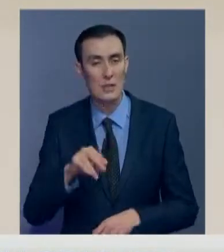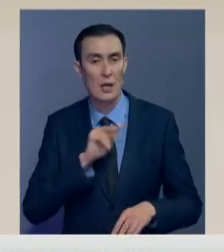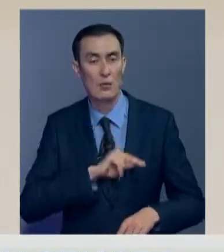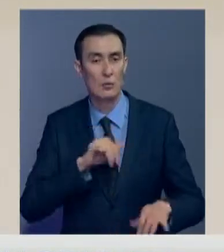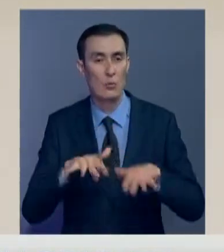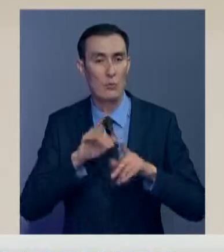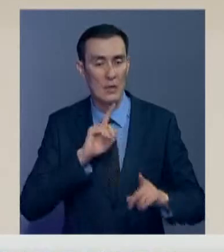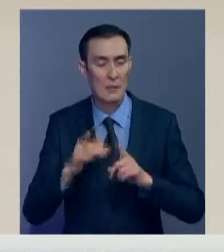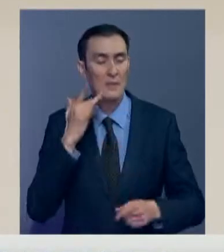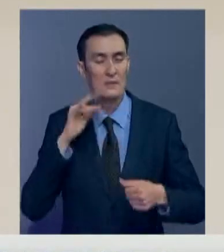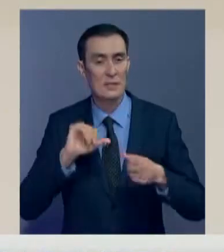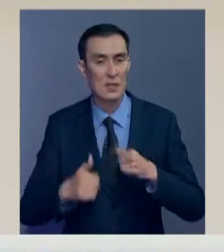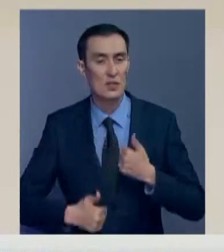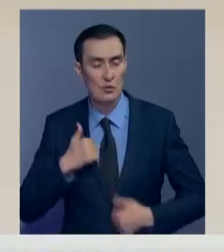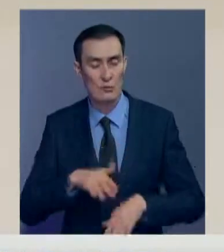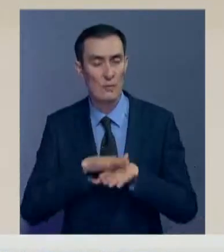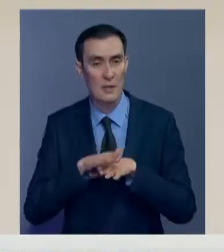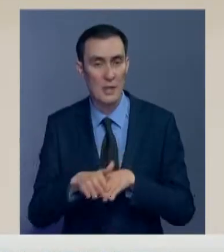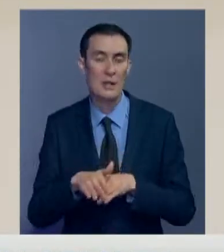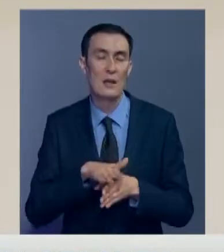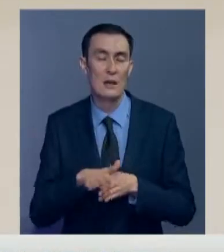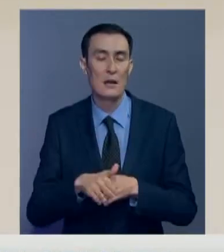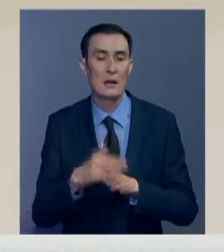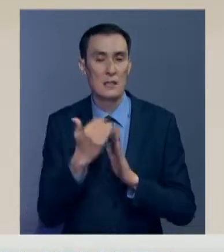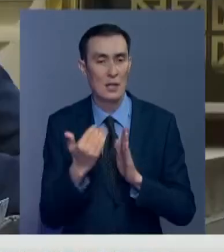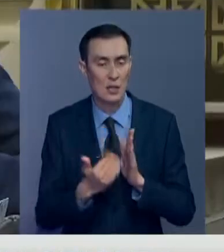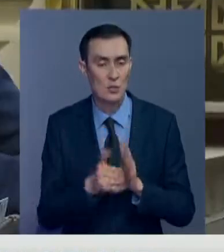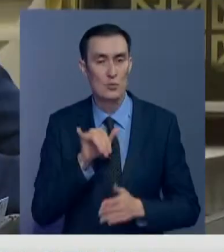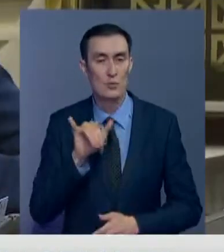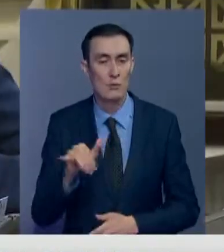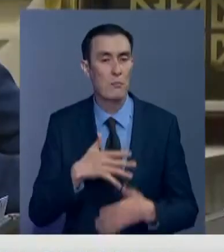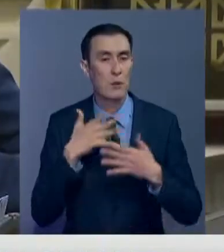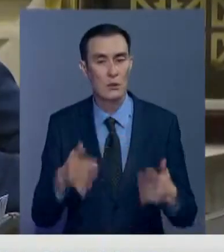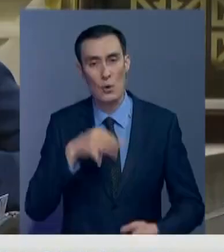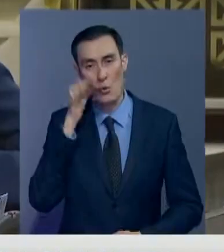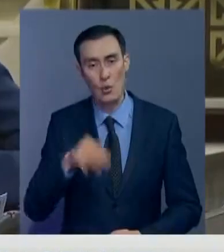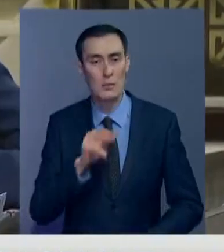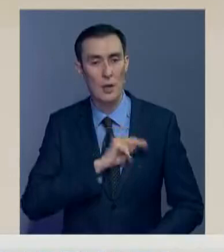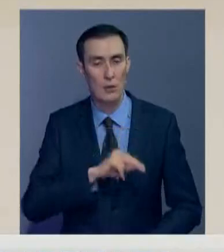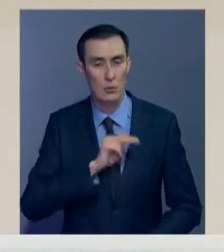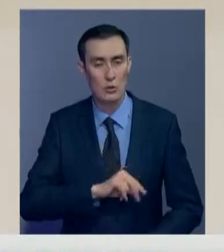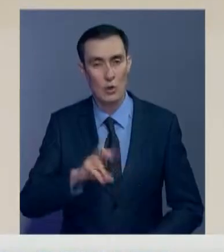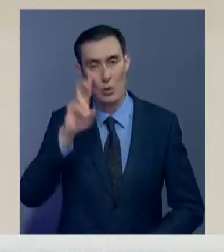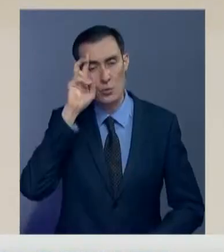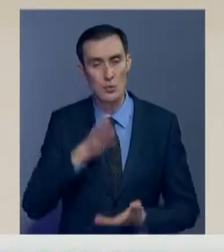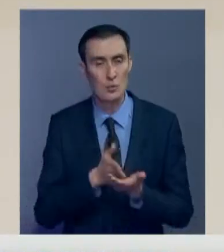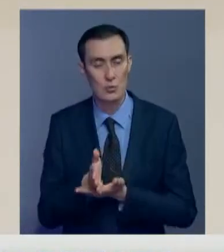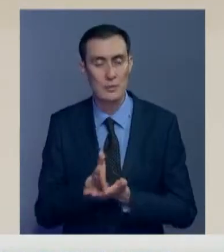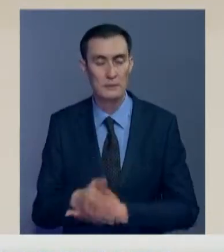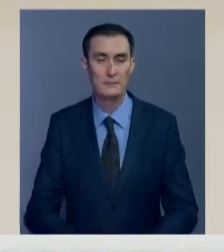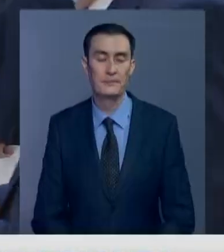парламента, он всегда с честью выполняет поставленные перед ним задачи. У него большой опыт работы на государственной